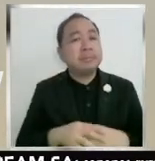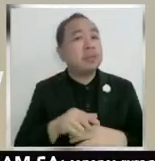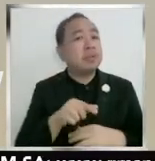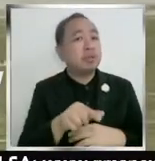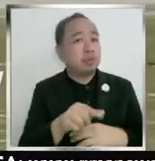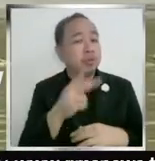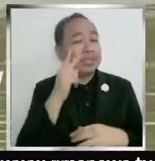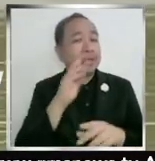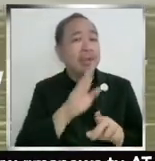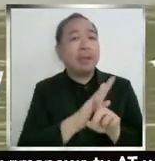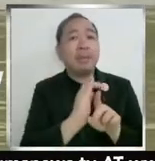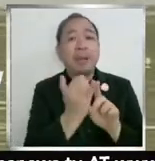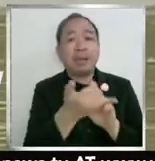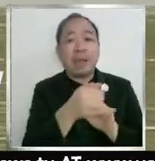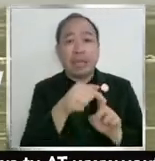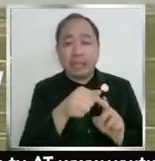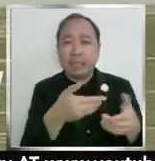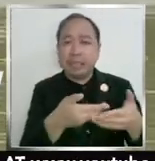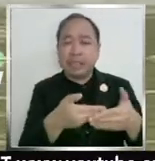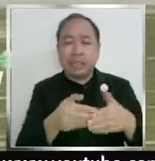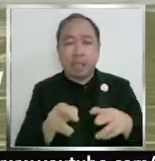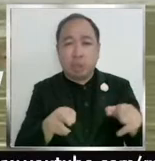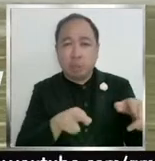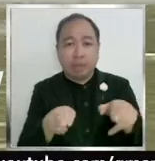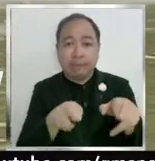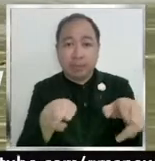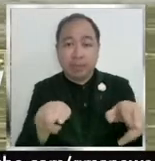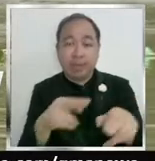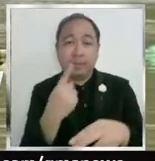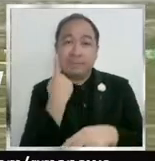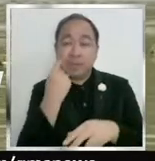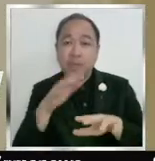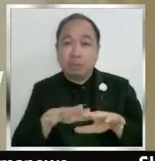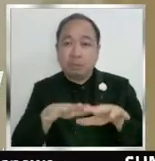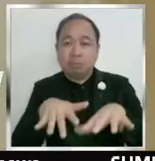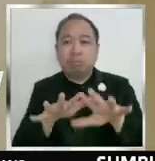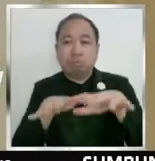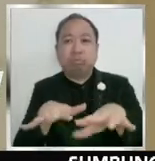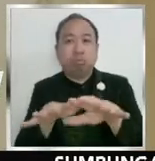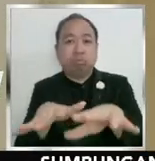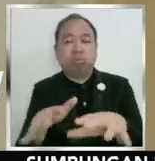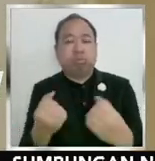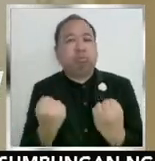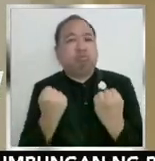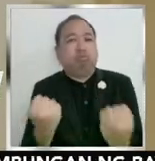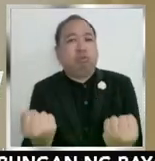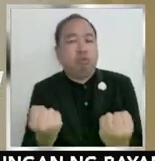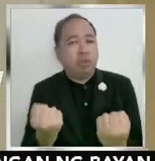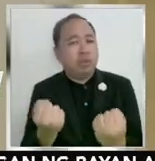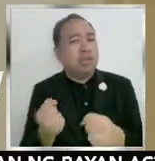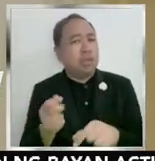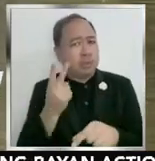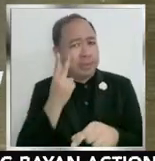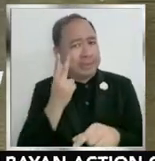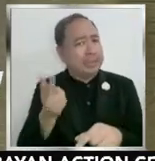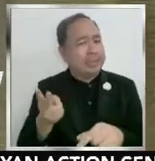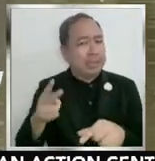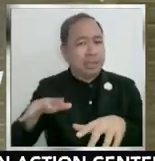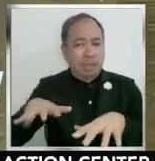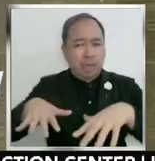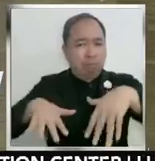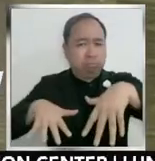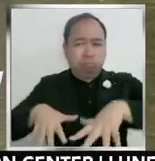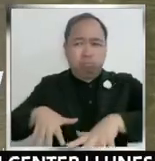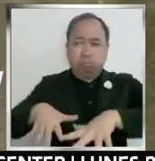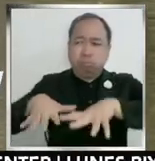May Sulaw. Kanina, mabilis ang agos ng ilog at kapansin-pansing mas mataas ang level nito kaysa sa lupa.